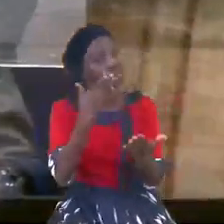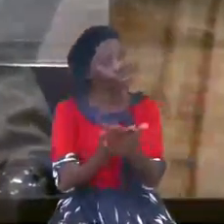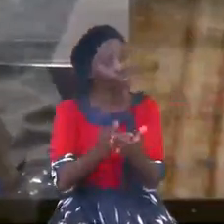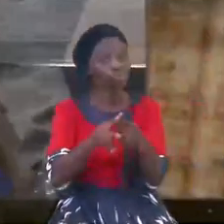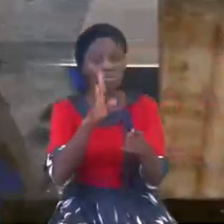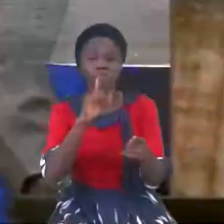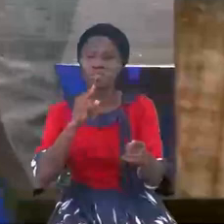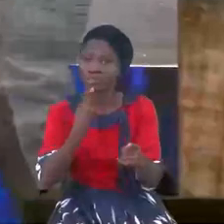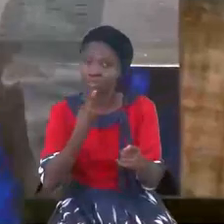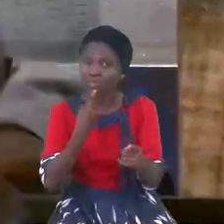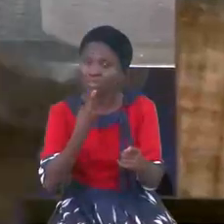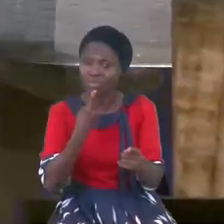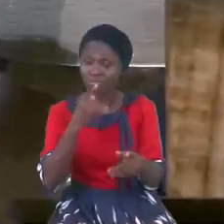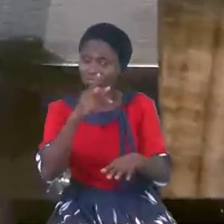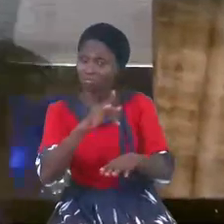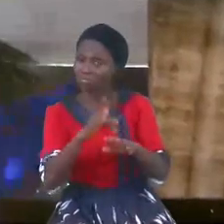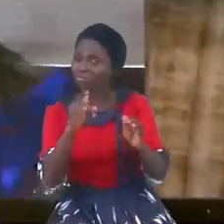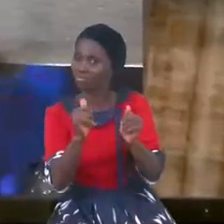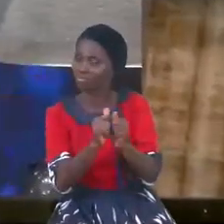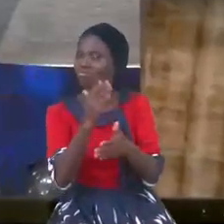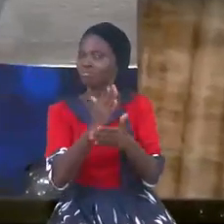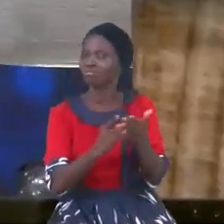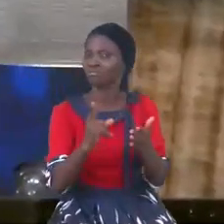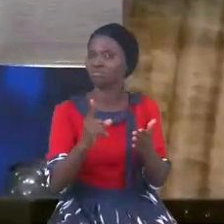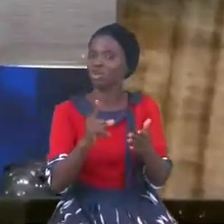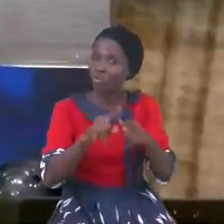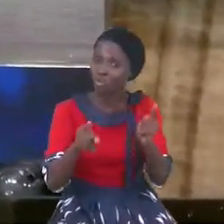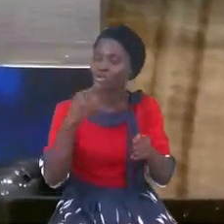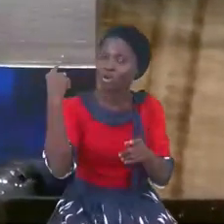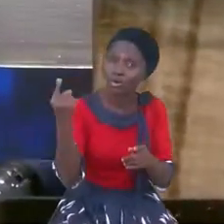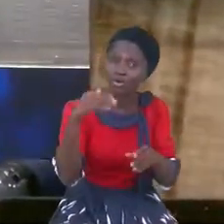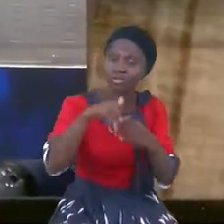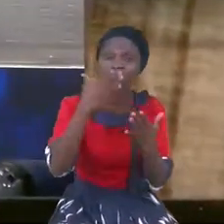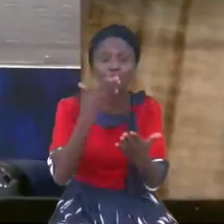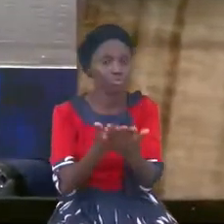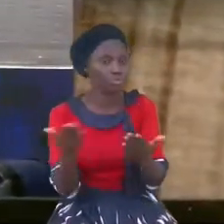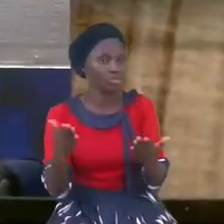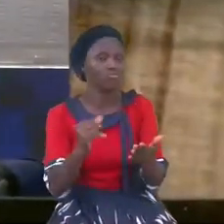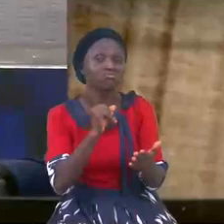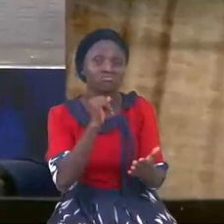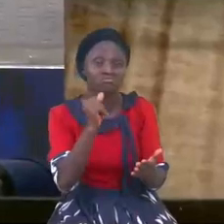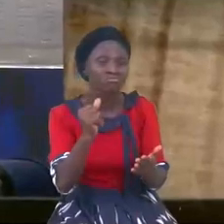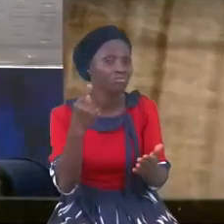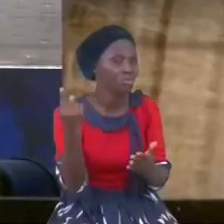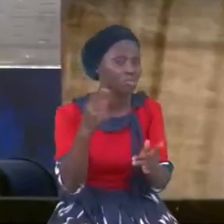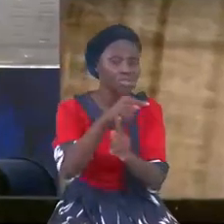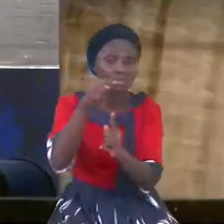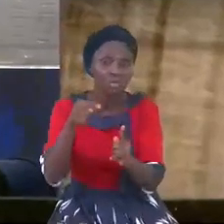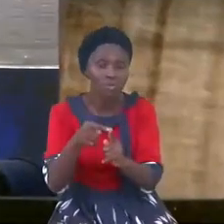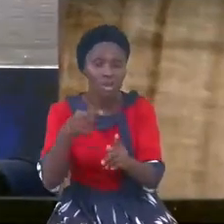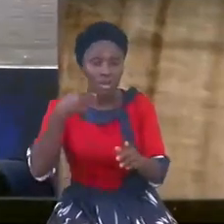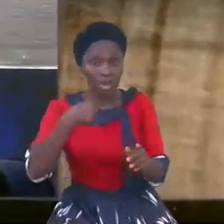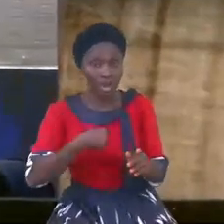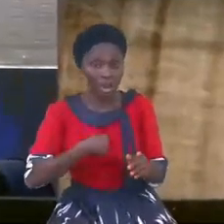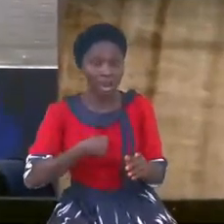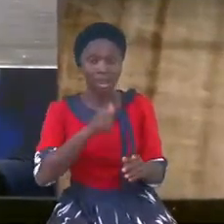pour ce qui est bien et en tout temps, et non pas seulement quand je suis présent parmi